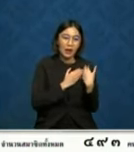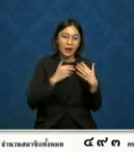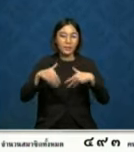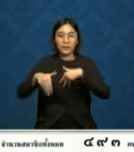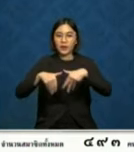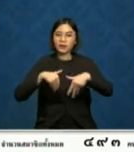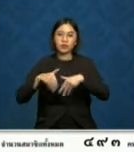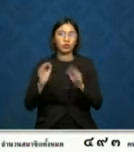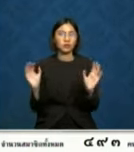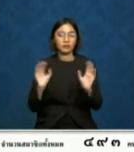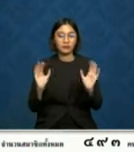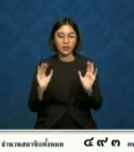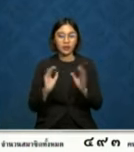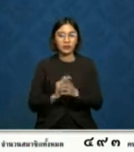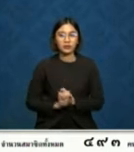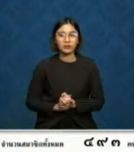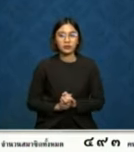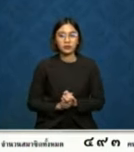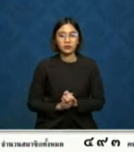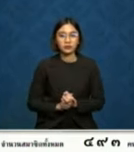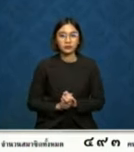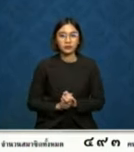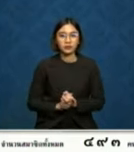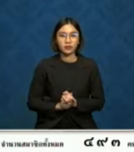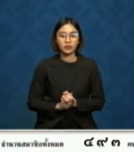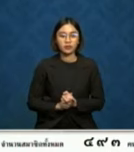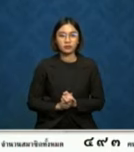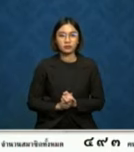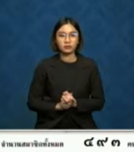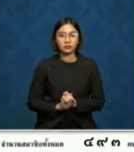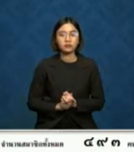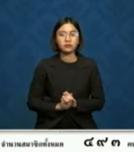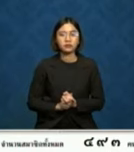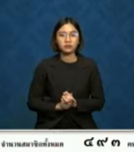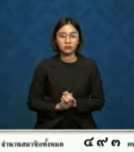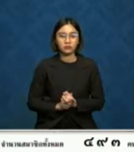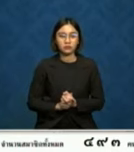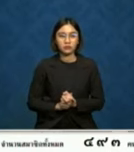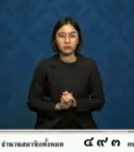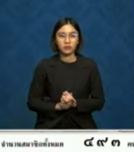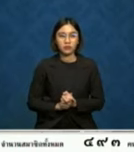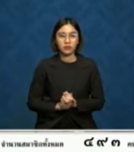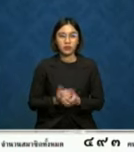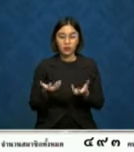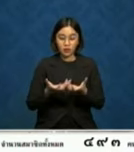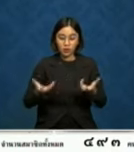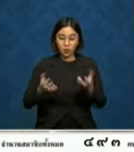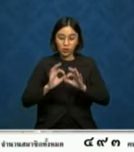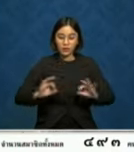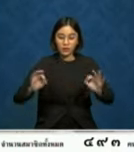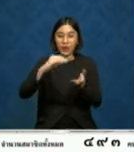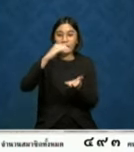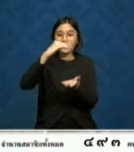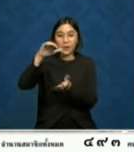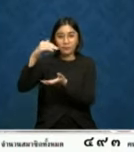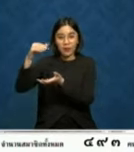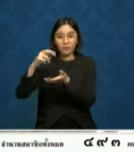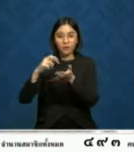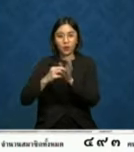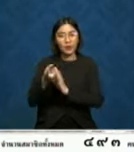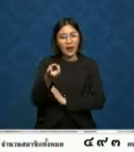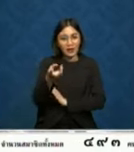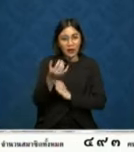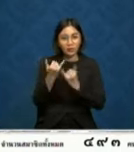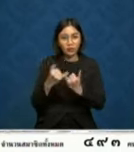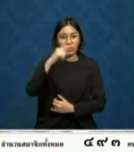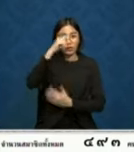ชนมากนักท่านจะสามารถส่งสินค้าสำคัญออกคือข้าววันนี้